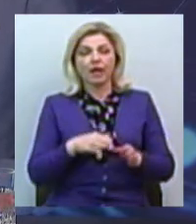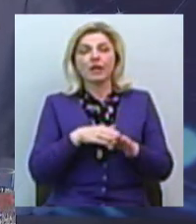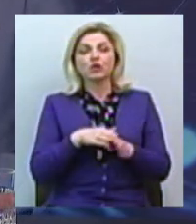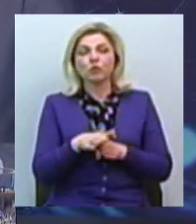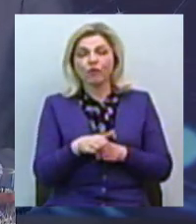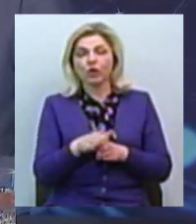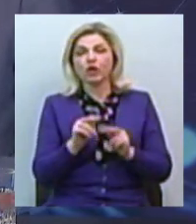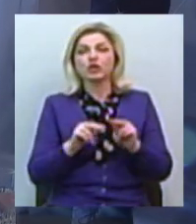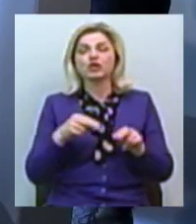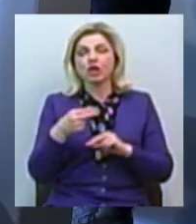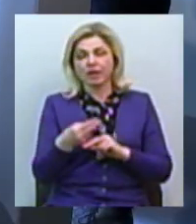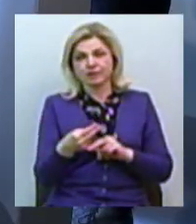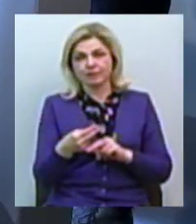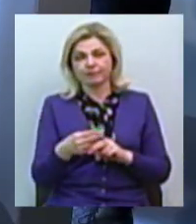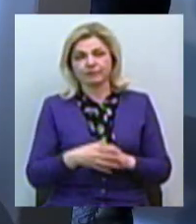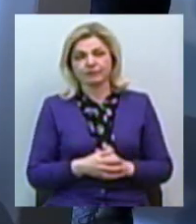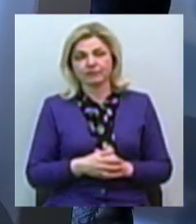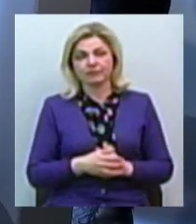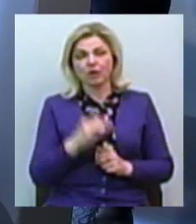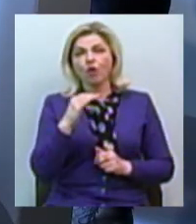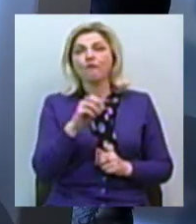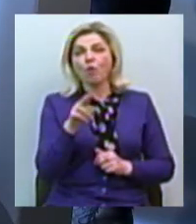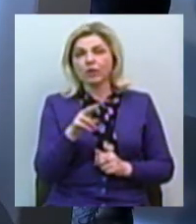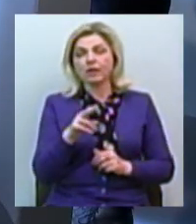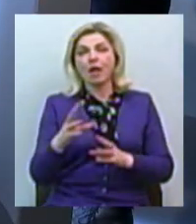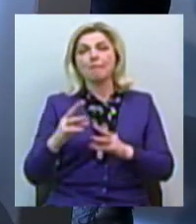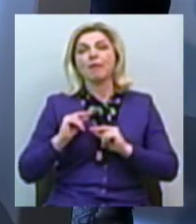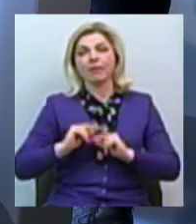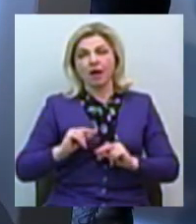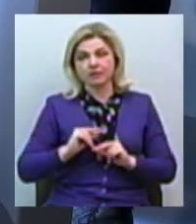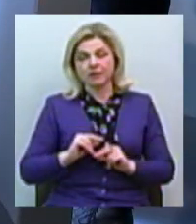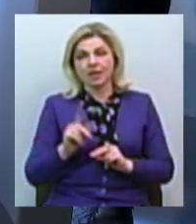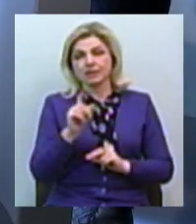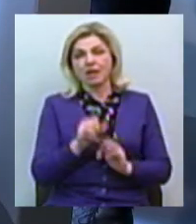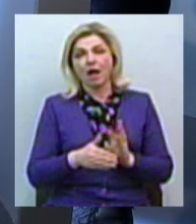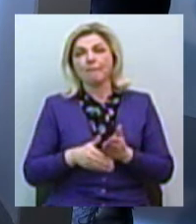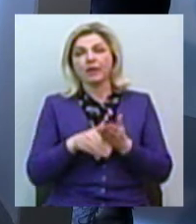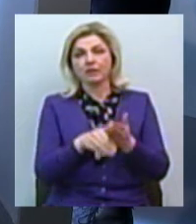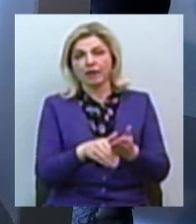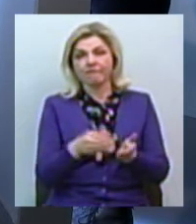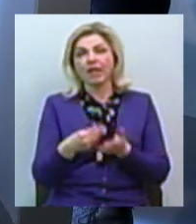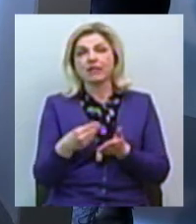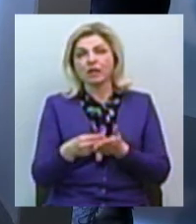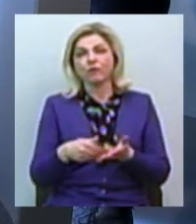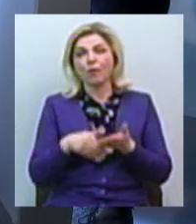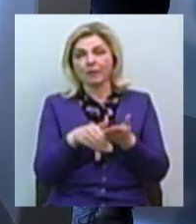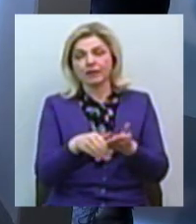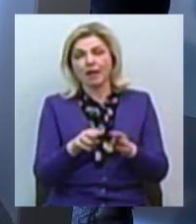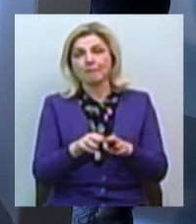реалізований через фундацію фонд співпраці за підтримку, фінансову підтримку